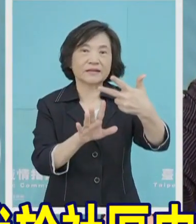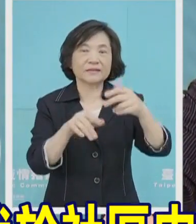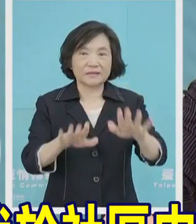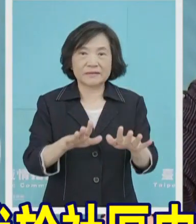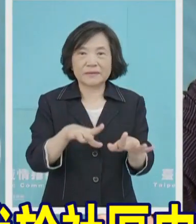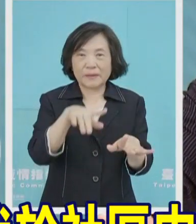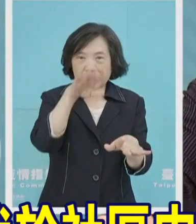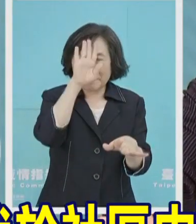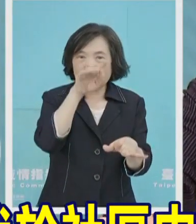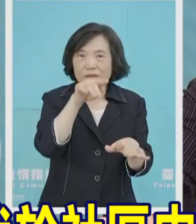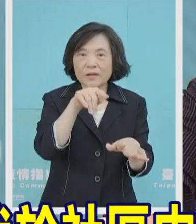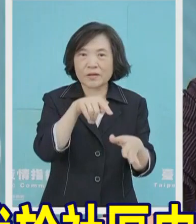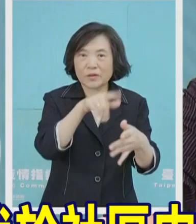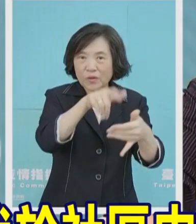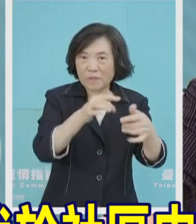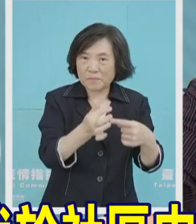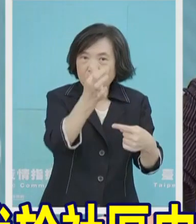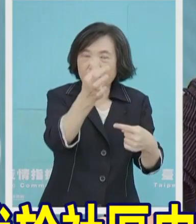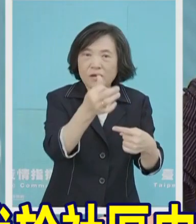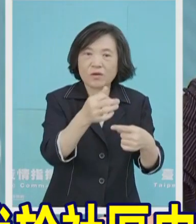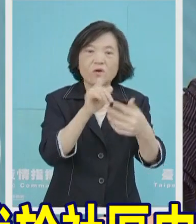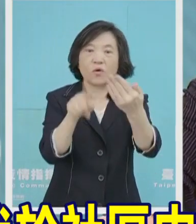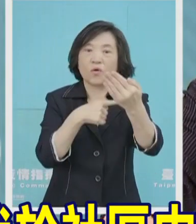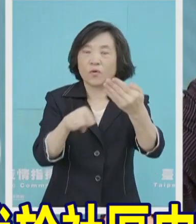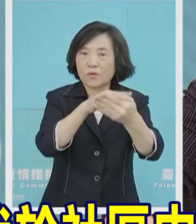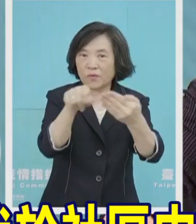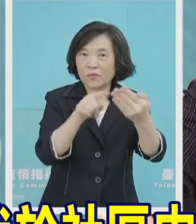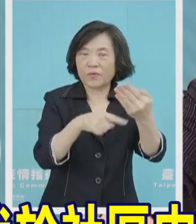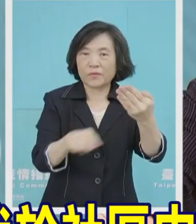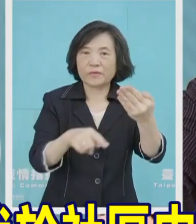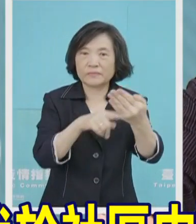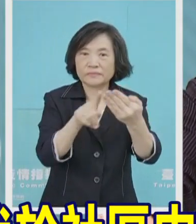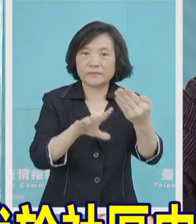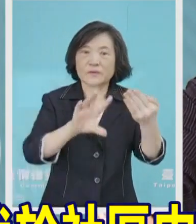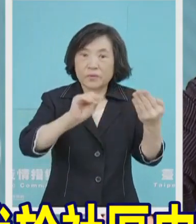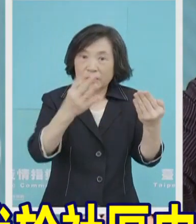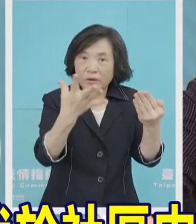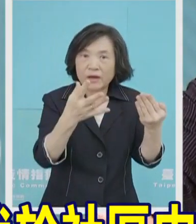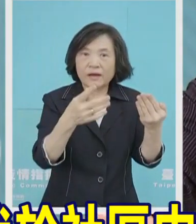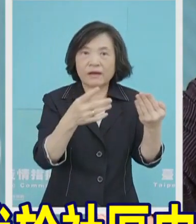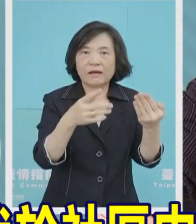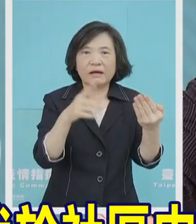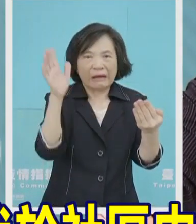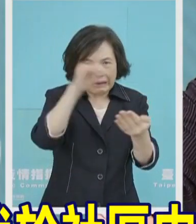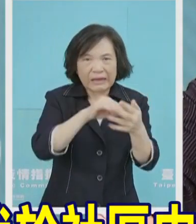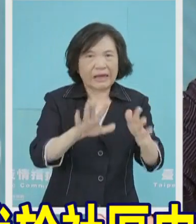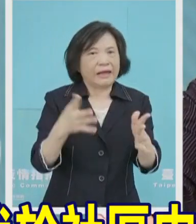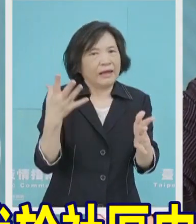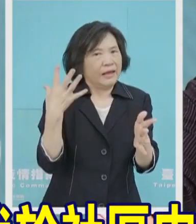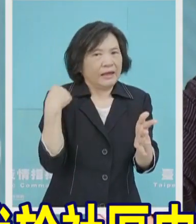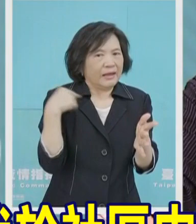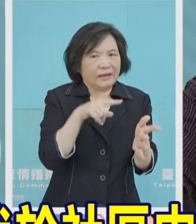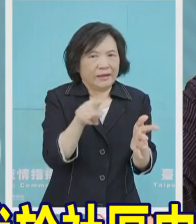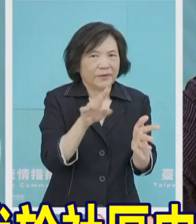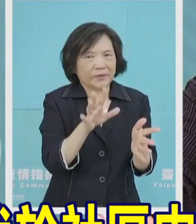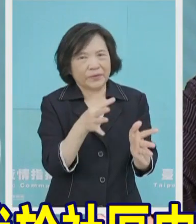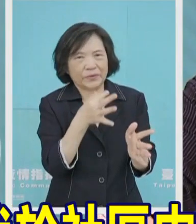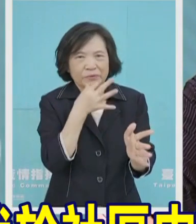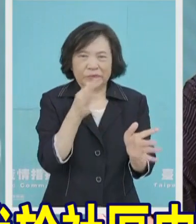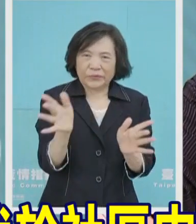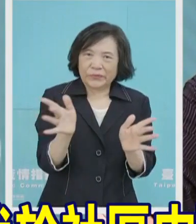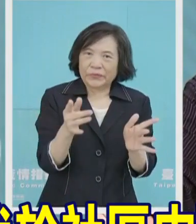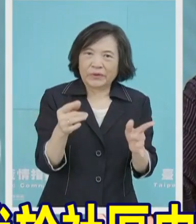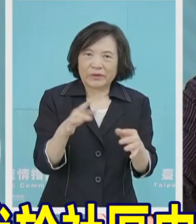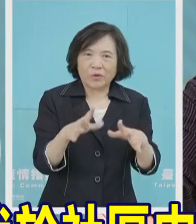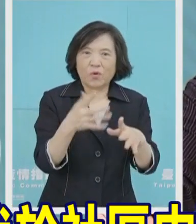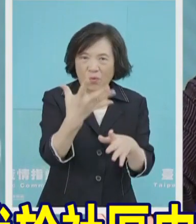诊案例啊。这个9例里面哦，但万华还是余波荡漾了哈，就从以前这样还是 case 案